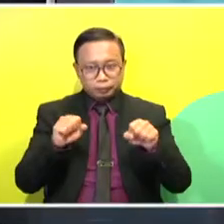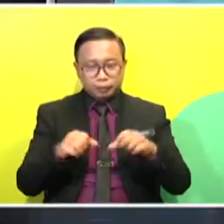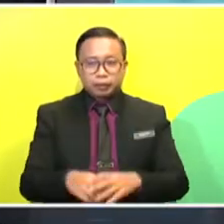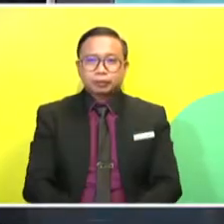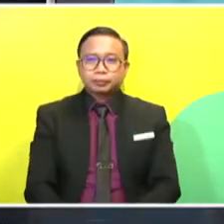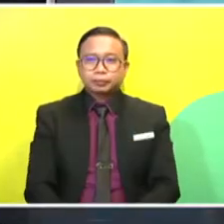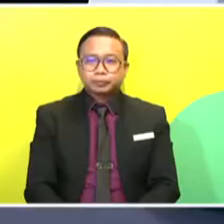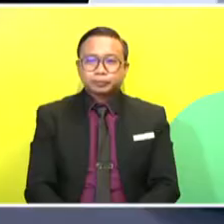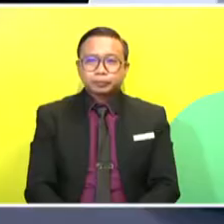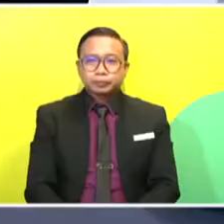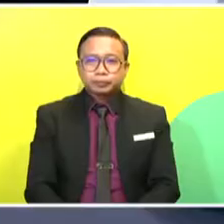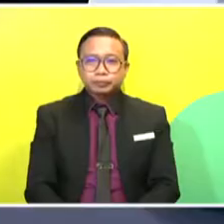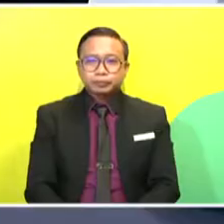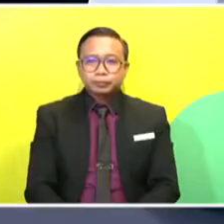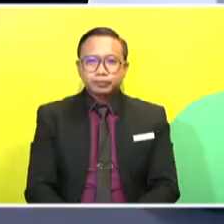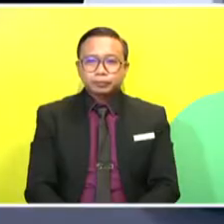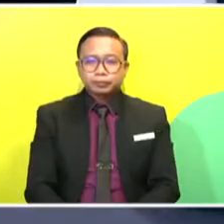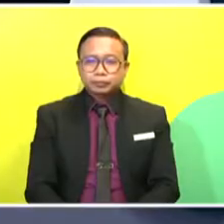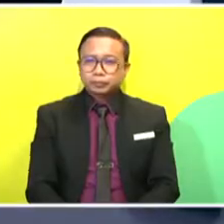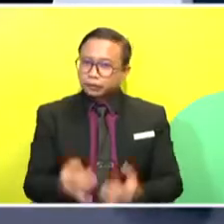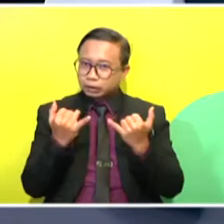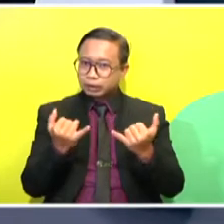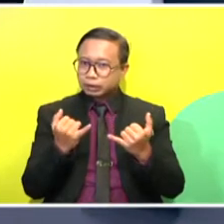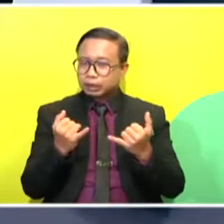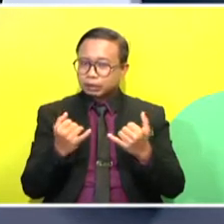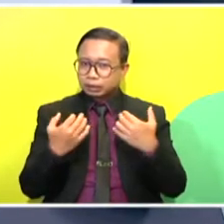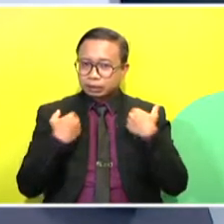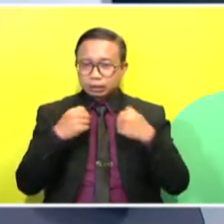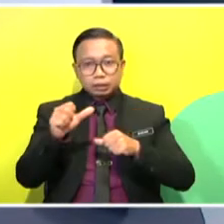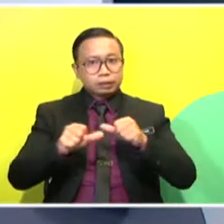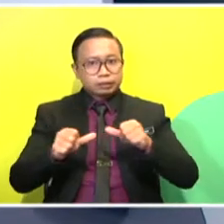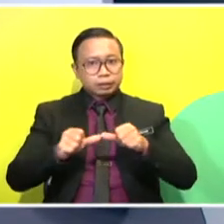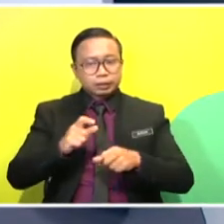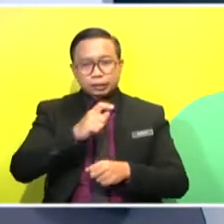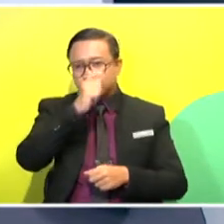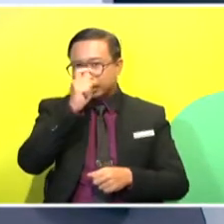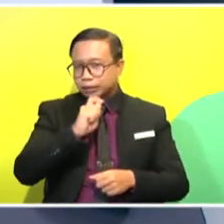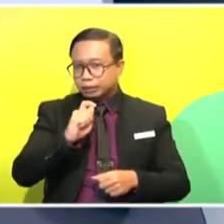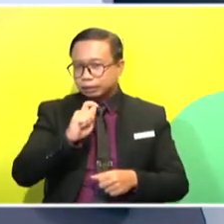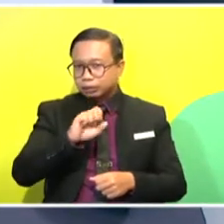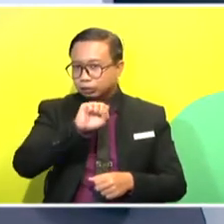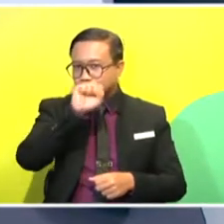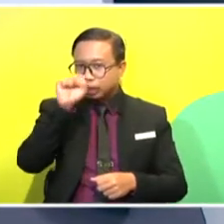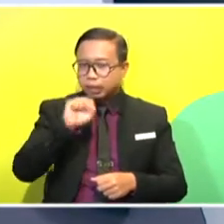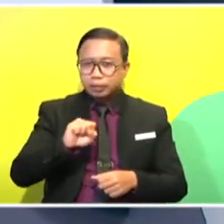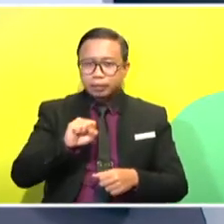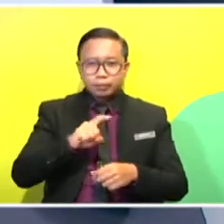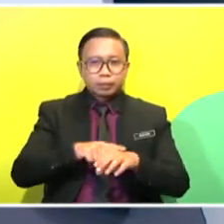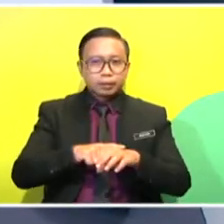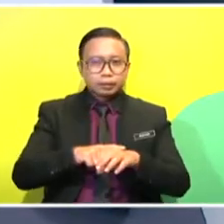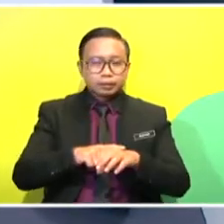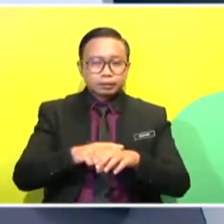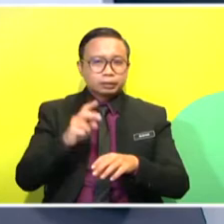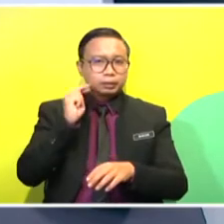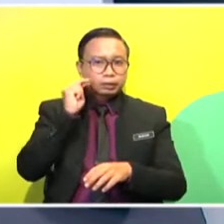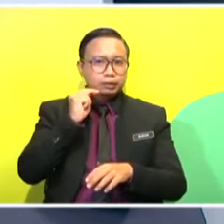Cuba pusingkan sedikit. Tak bagi saya tersebut, nampak ya. Tak boleh tengok. Kalau tengok itu dah dikira sebagai